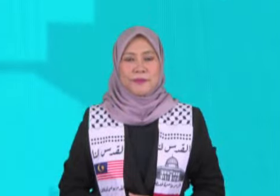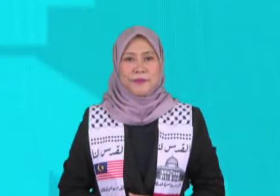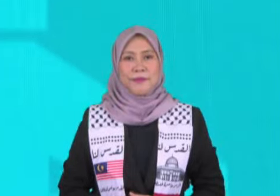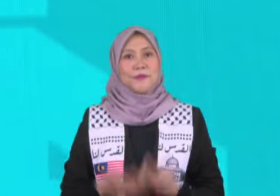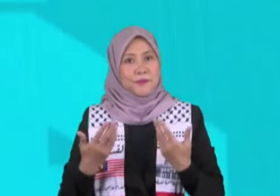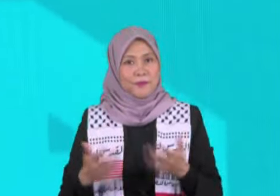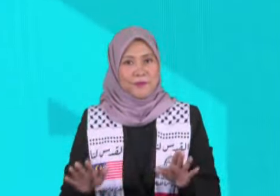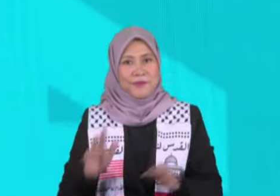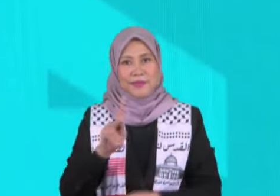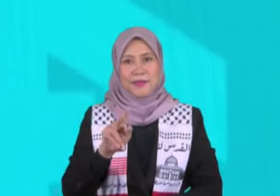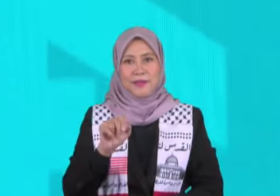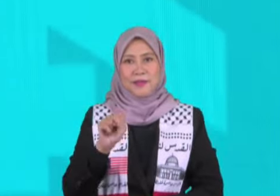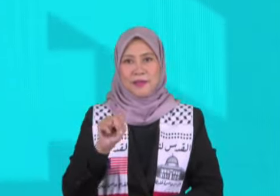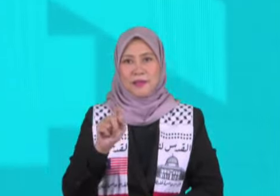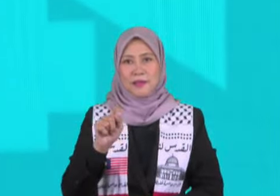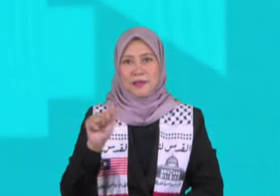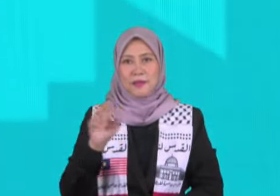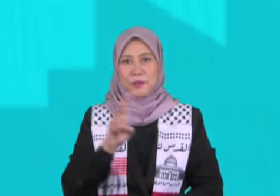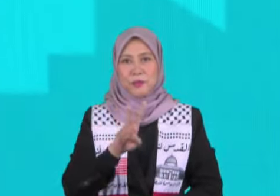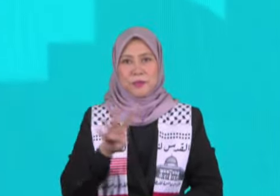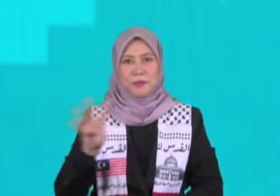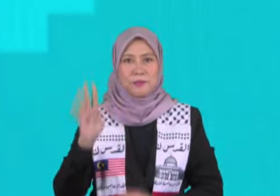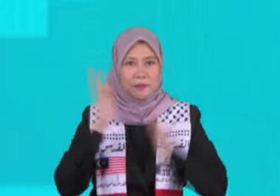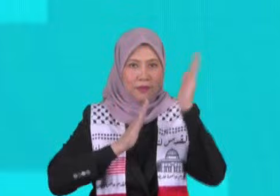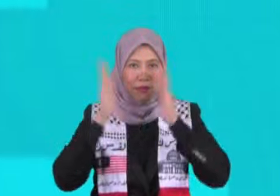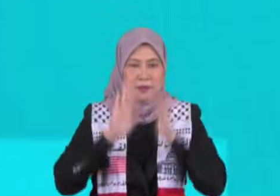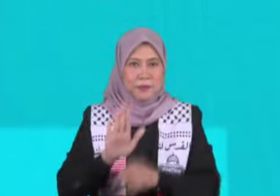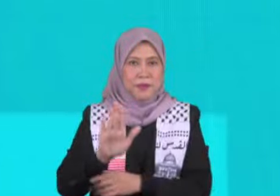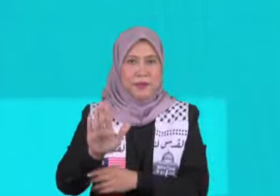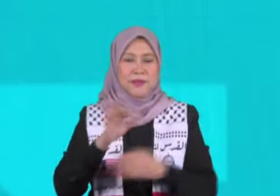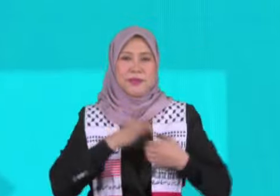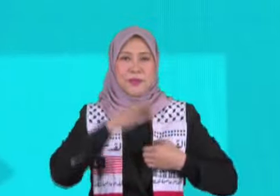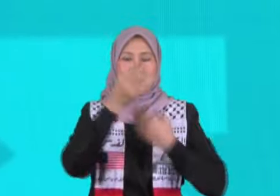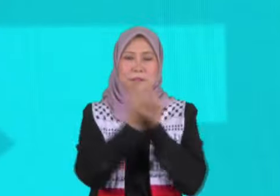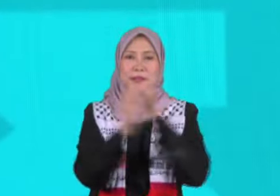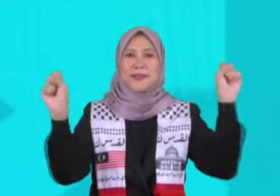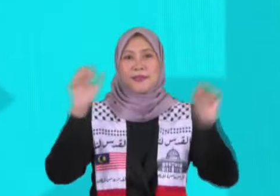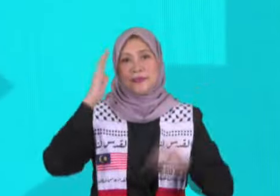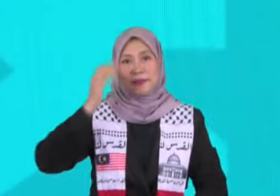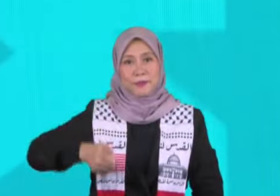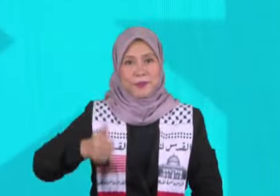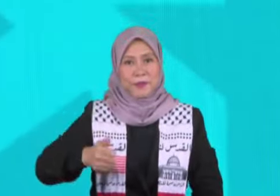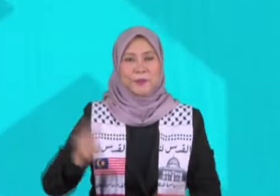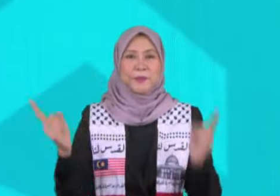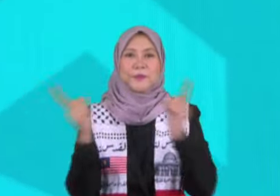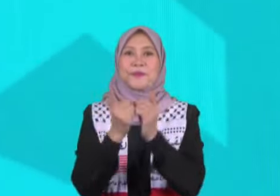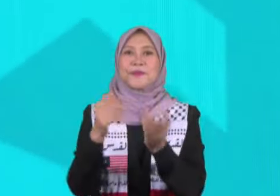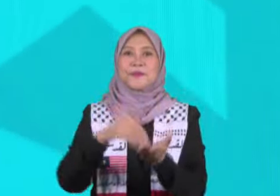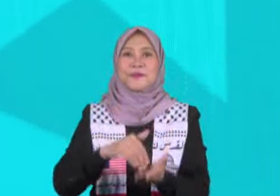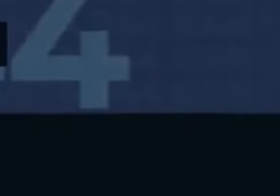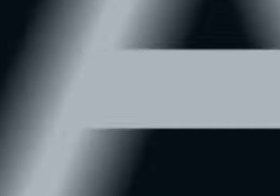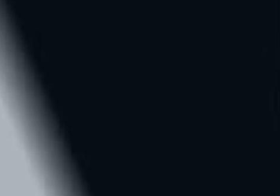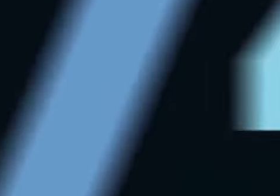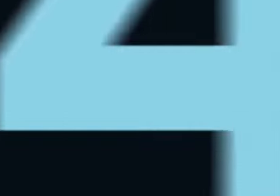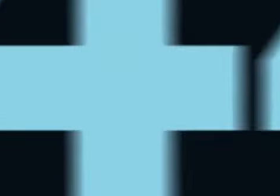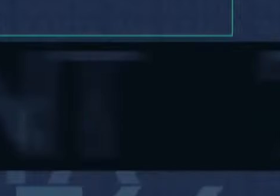Saudara, sekian Kanta 744, Malaysia Madani, Jiwa Merdeka. Assalamualaikum, kita berjumpa lagi.